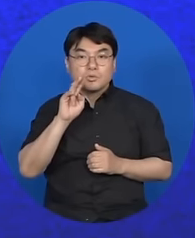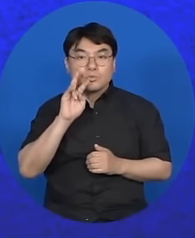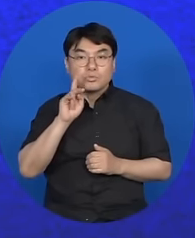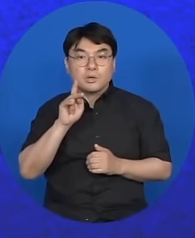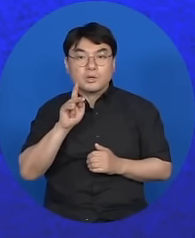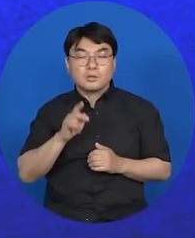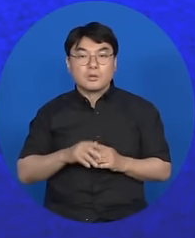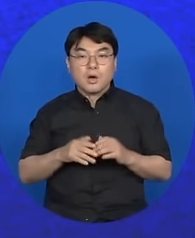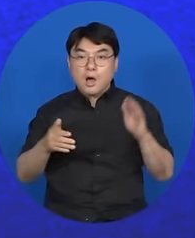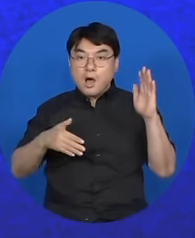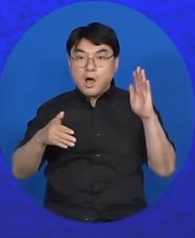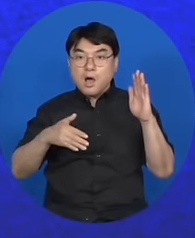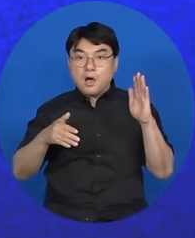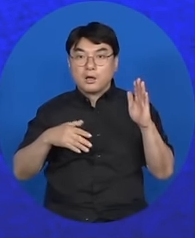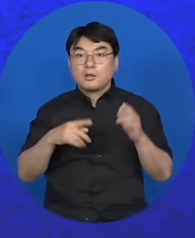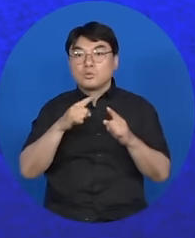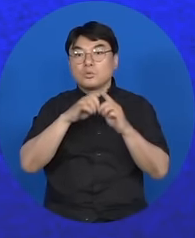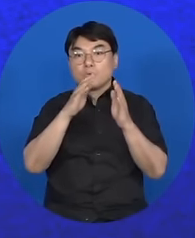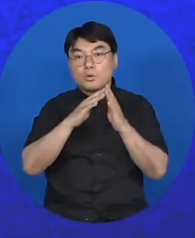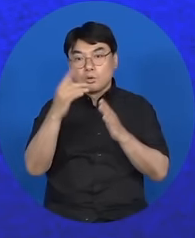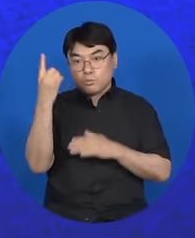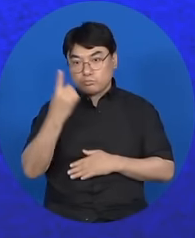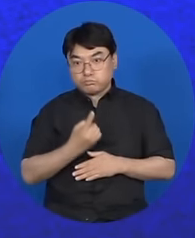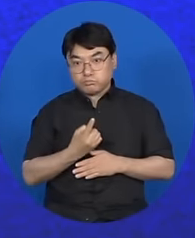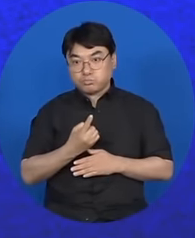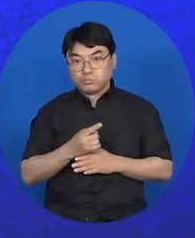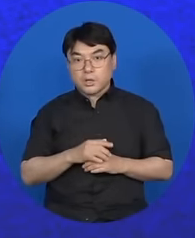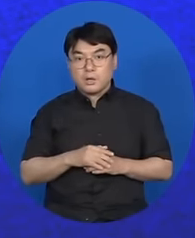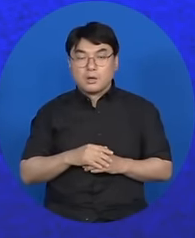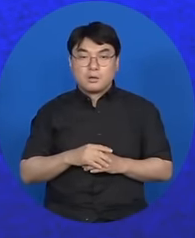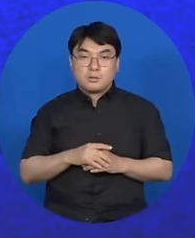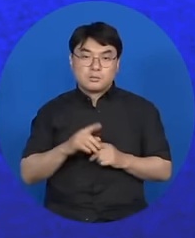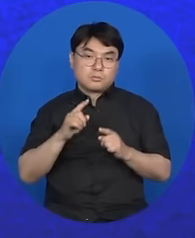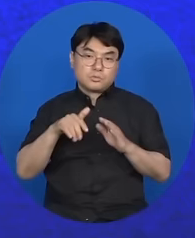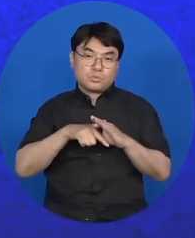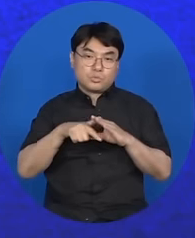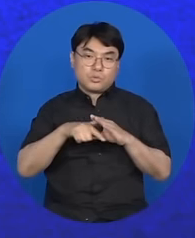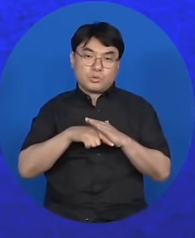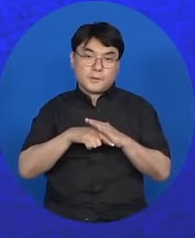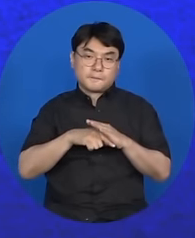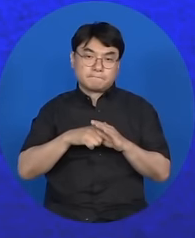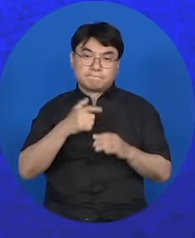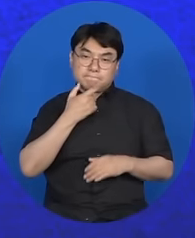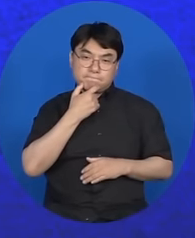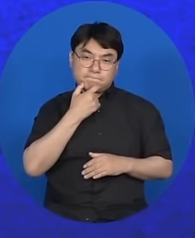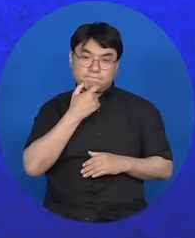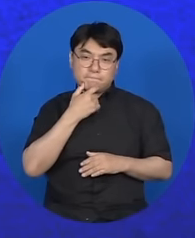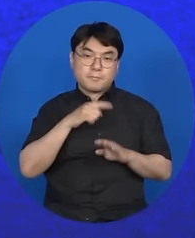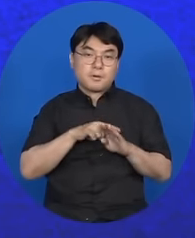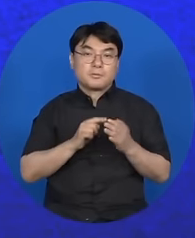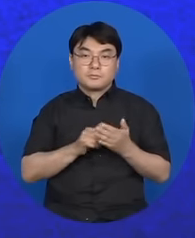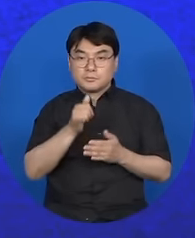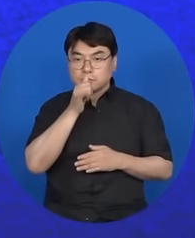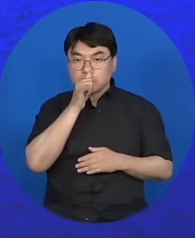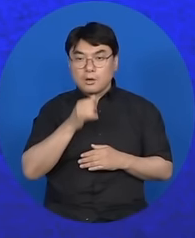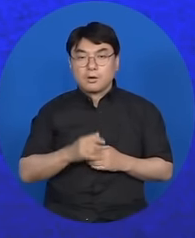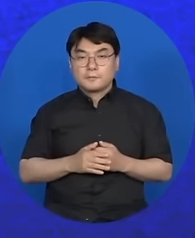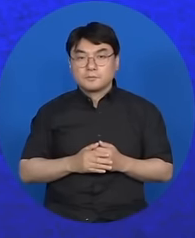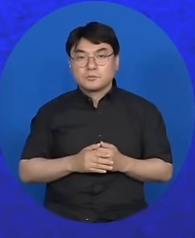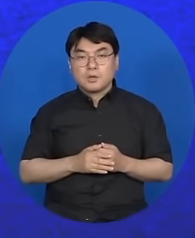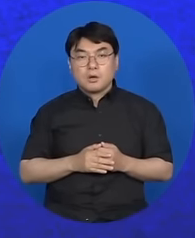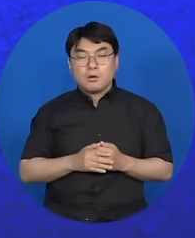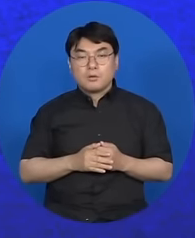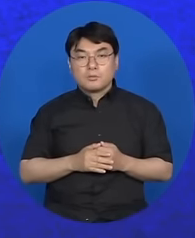하다가 교회를 나가게 된 거예요. 그런데 여전히 이 기독교에 대한 반감을 갖고 있는 분. 그러면서 꼭 이런 얘기를 하시는 거예요.